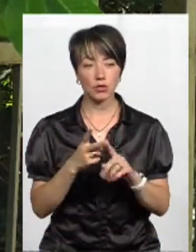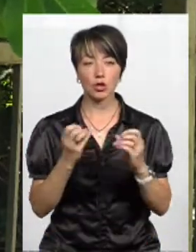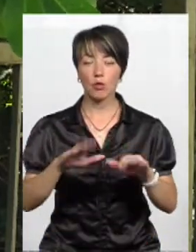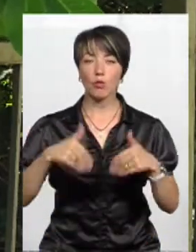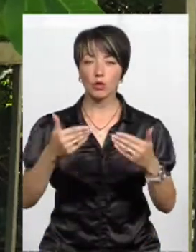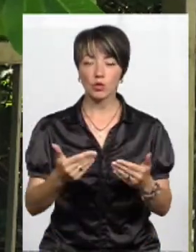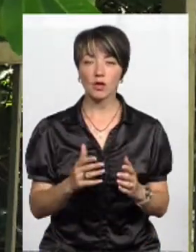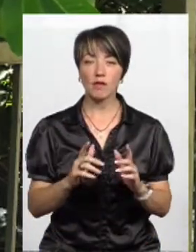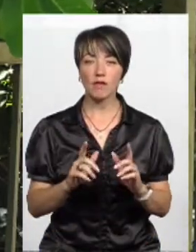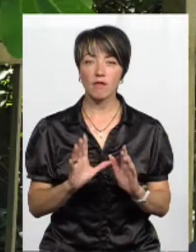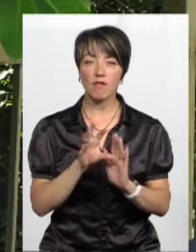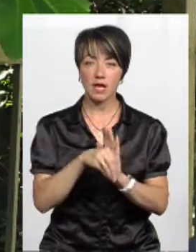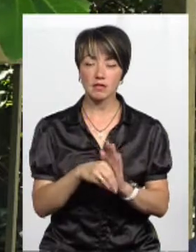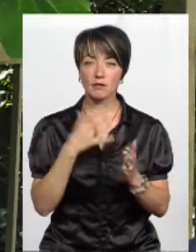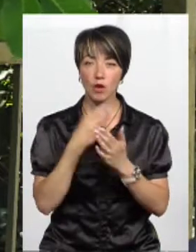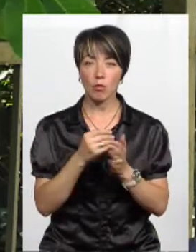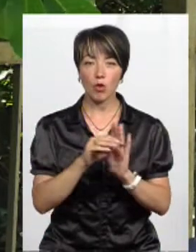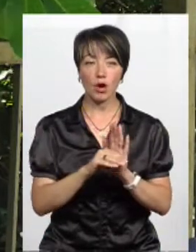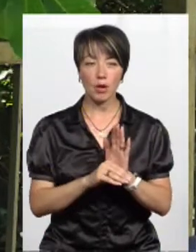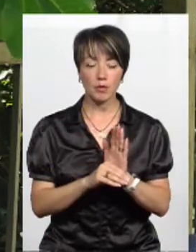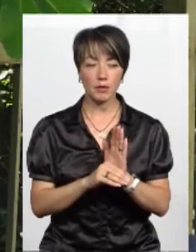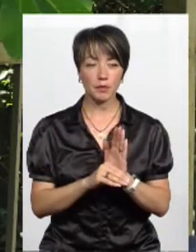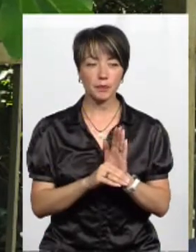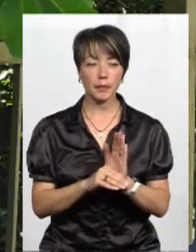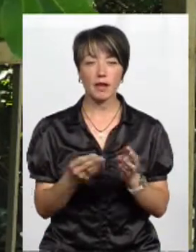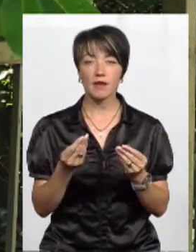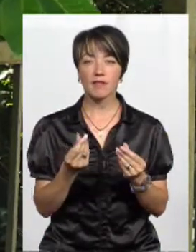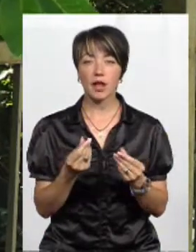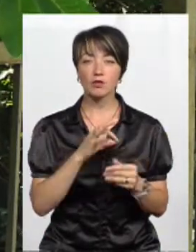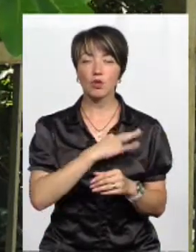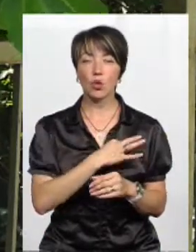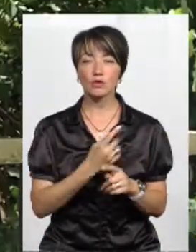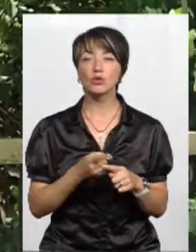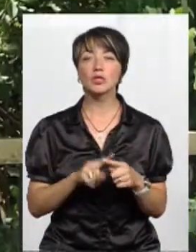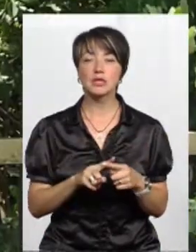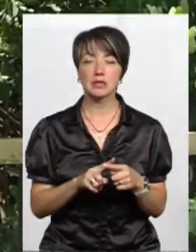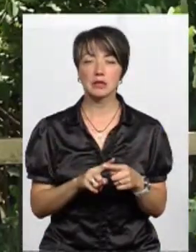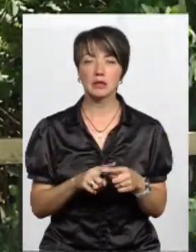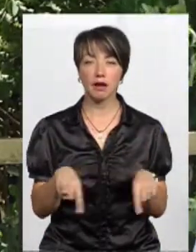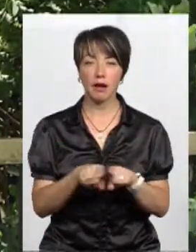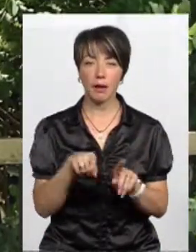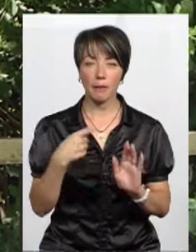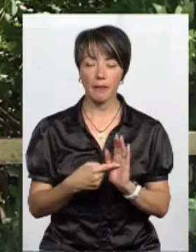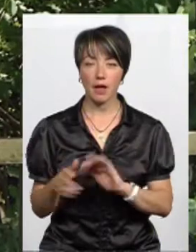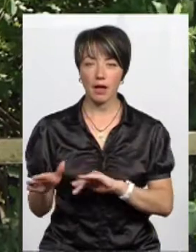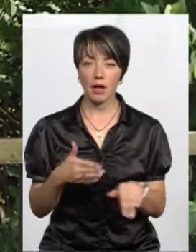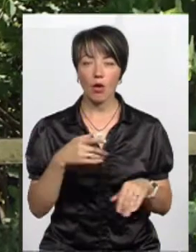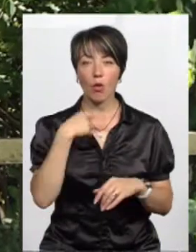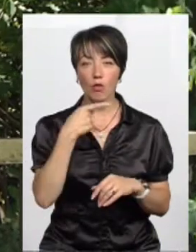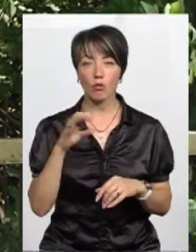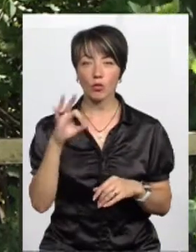пропонує ввести саме в своїй програмі фінансову розвідку. Що це таке? В своїй програмі кандидат говорить